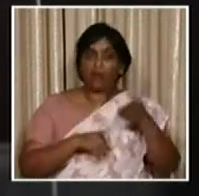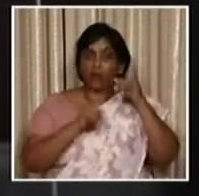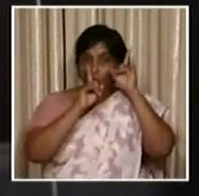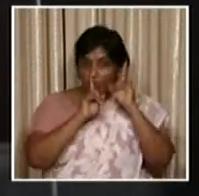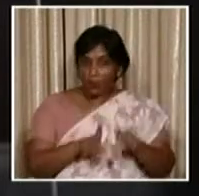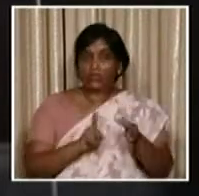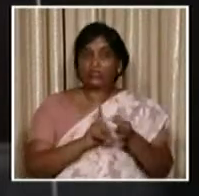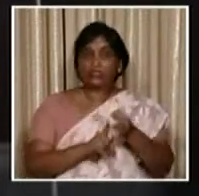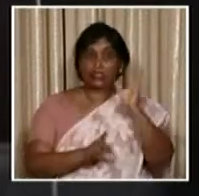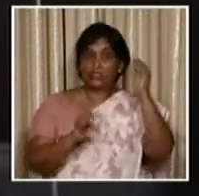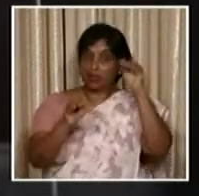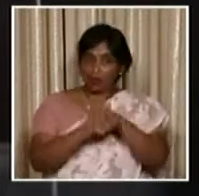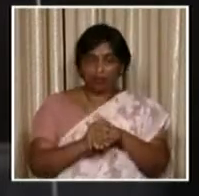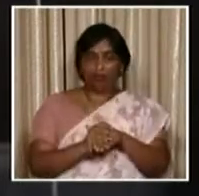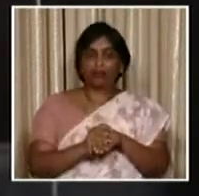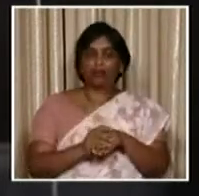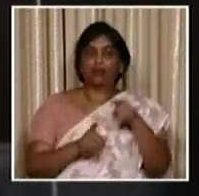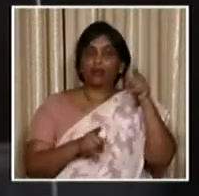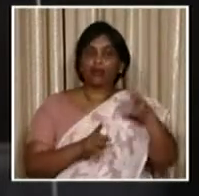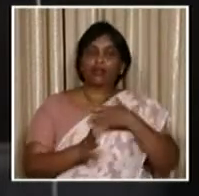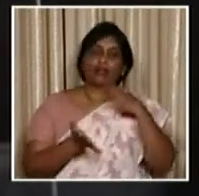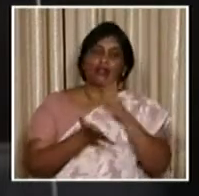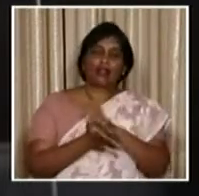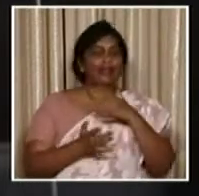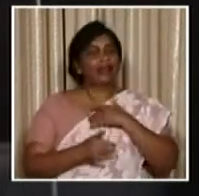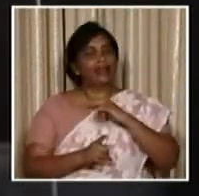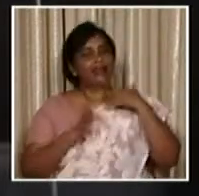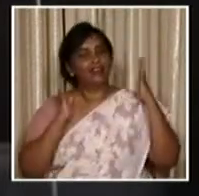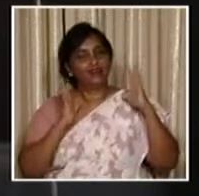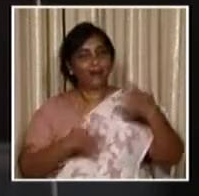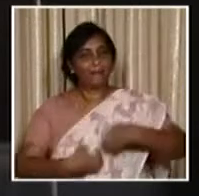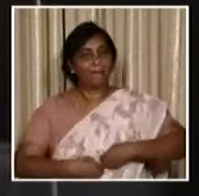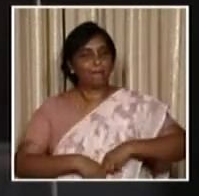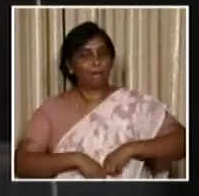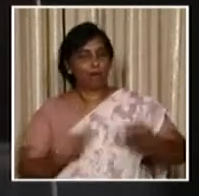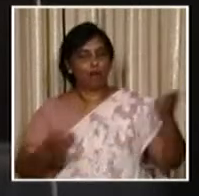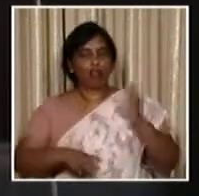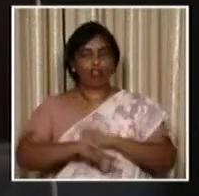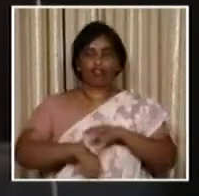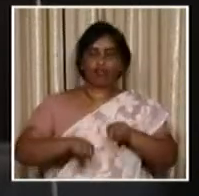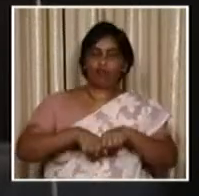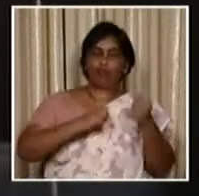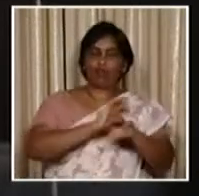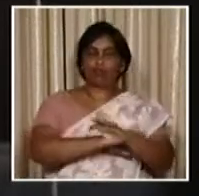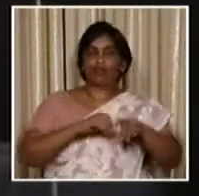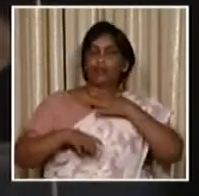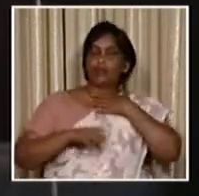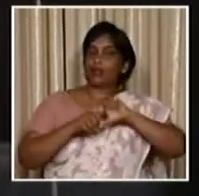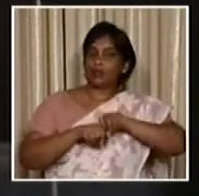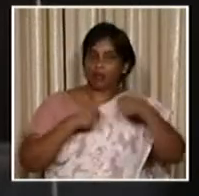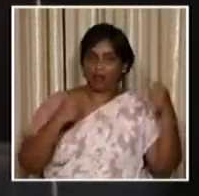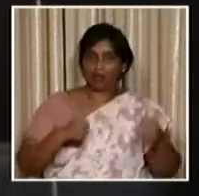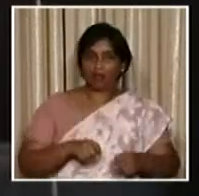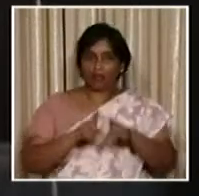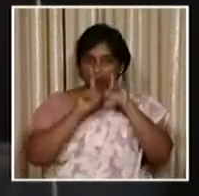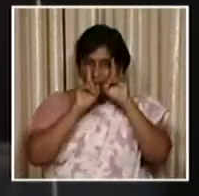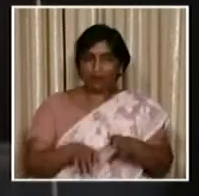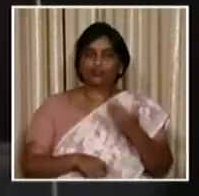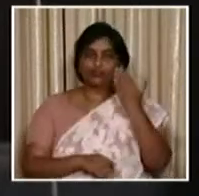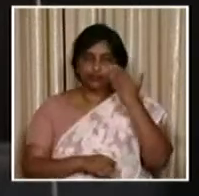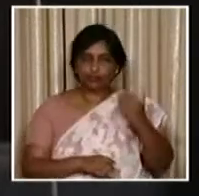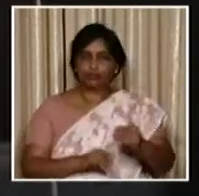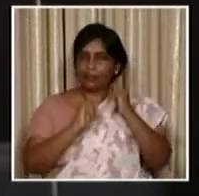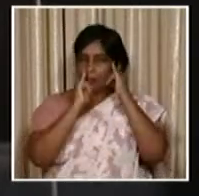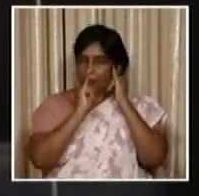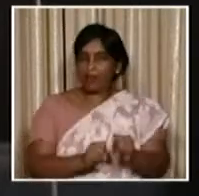වගේ ජනාධිපතියෙක් හිටියානම් මෙයා උඩ පැනපයි නයි හිනාවේ යරයාගේ බඩ කැඩුනා කකුල කැඩුනා අත කැඩුනා බෙල්ල ගැලවුණා ඒකෙන්ම තේරෙනවා